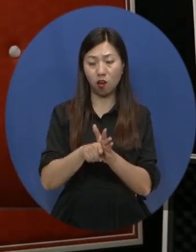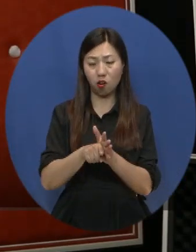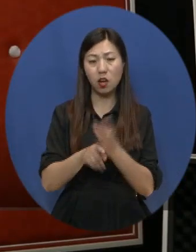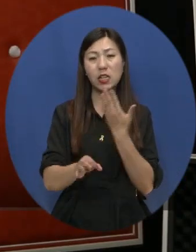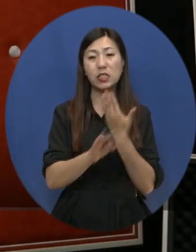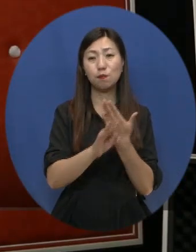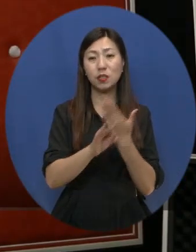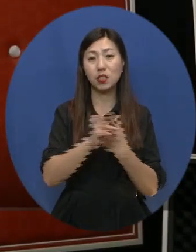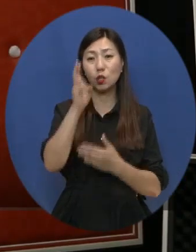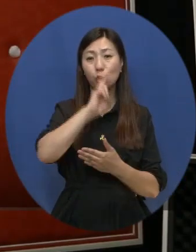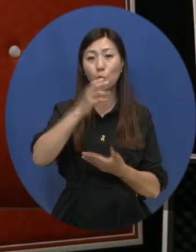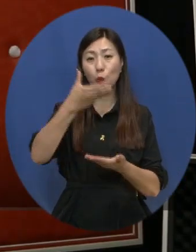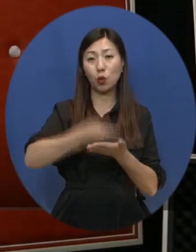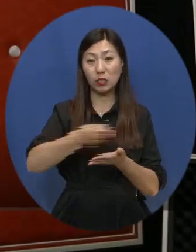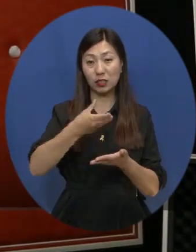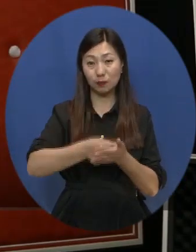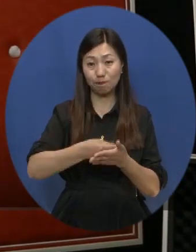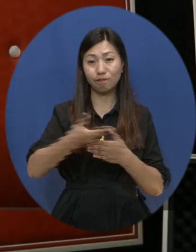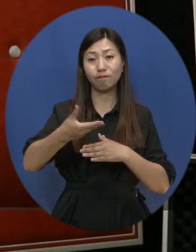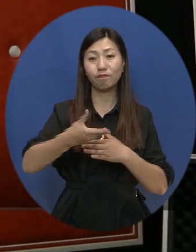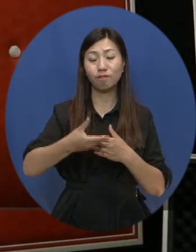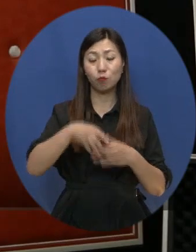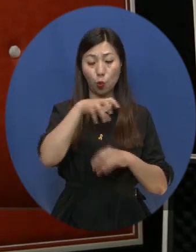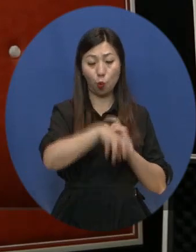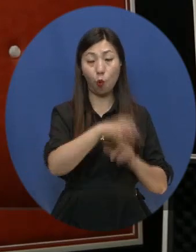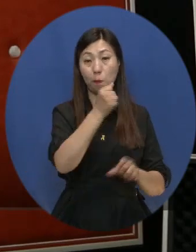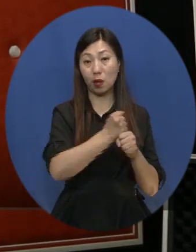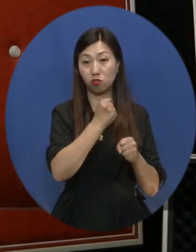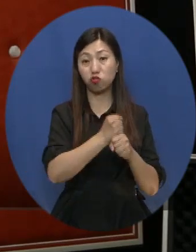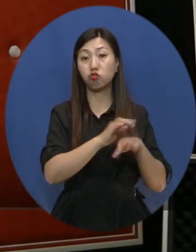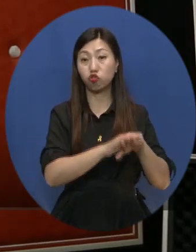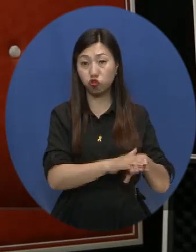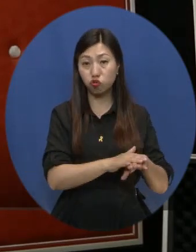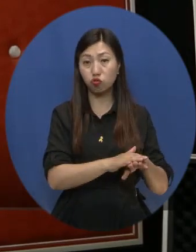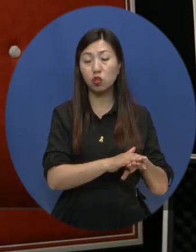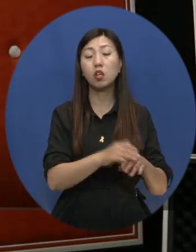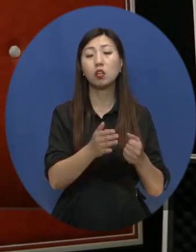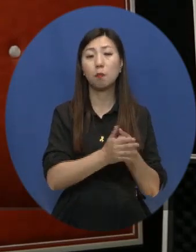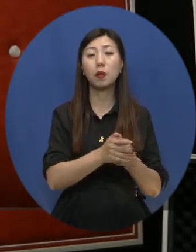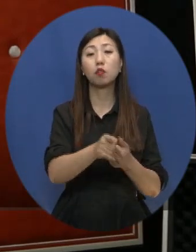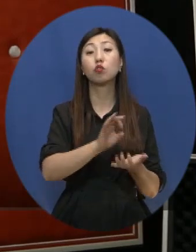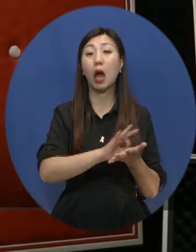녹음실을 만들어 주셨어요. 이렇게 쓰다가 요새는